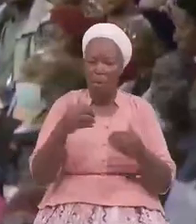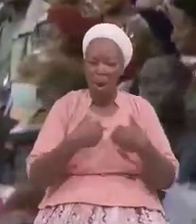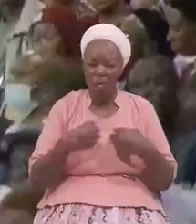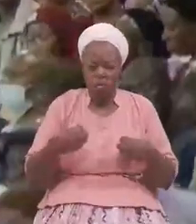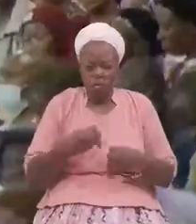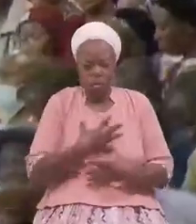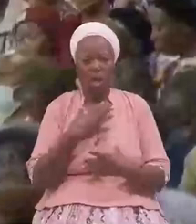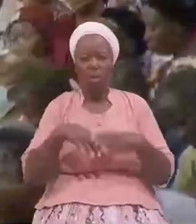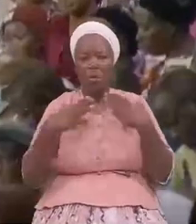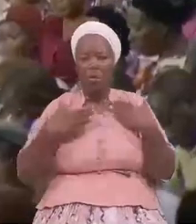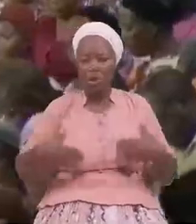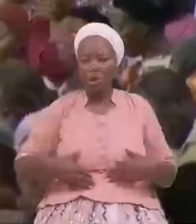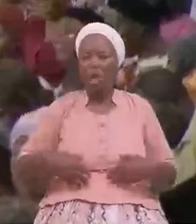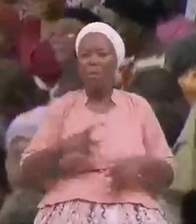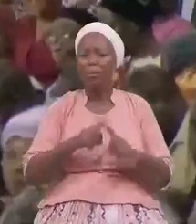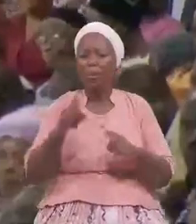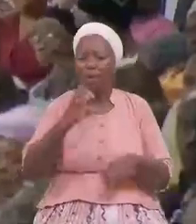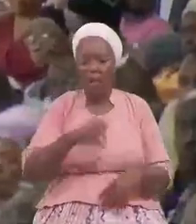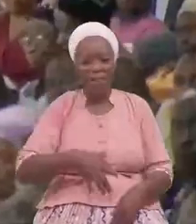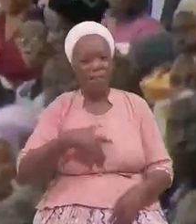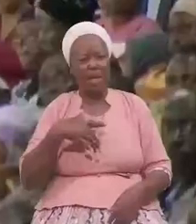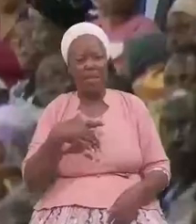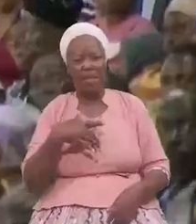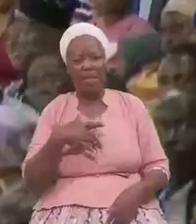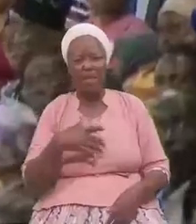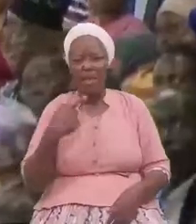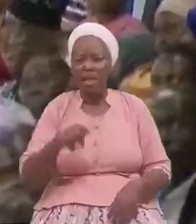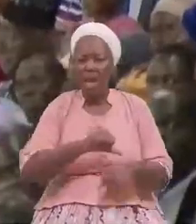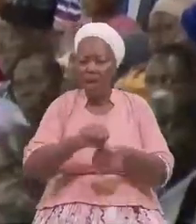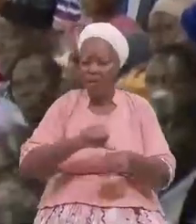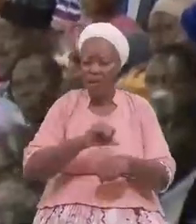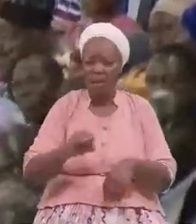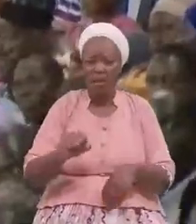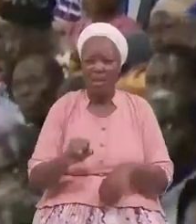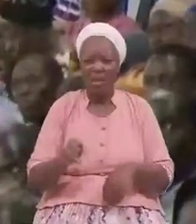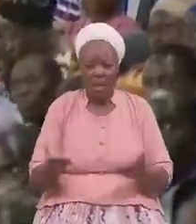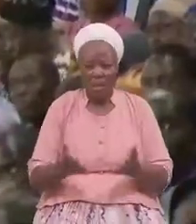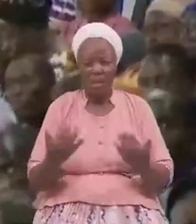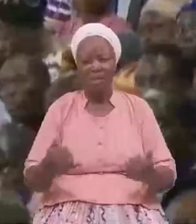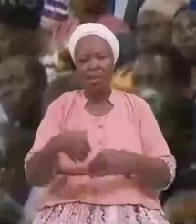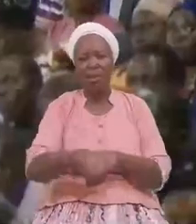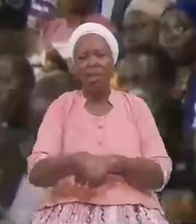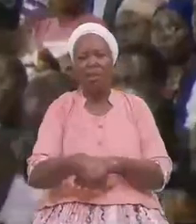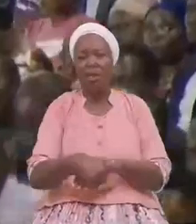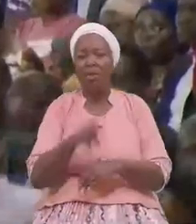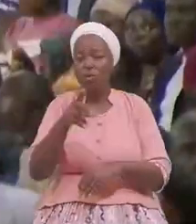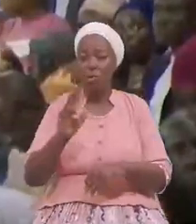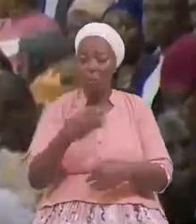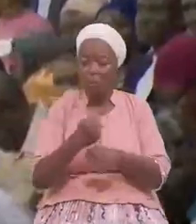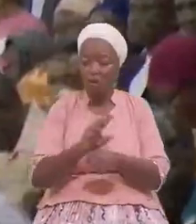corps, mais tu peux sentir l'onction. Ici ce soir, tu dois utiliser ce que tu